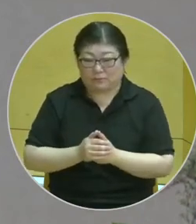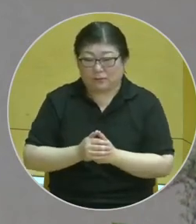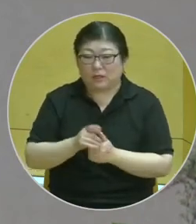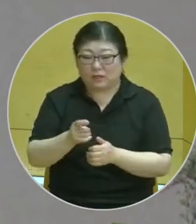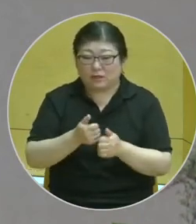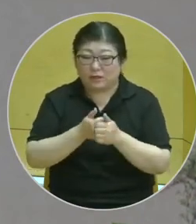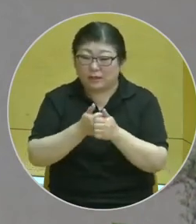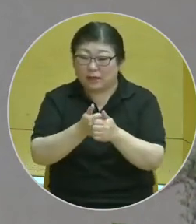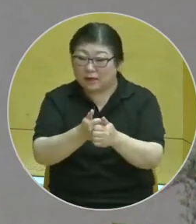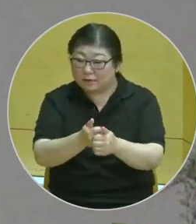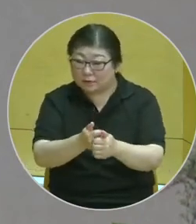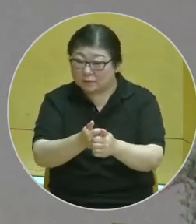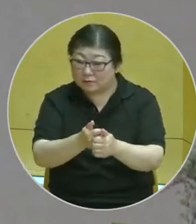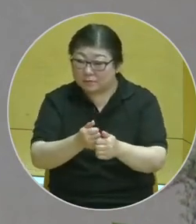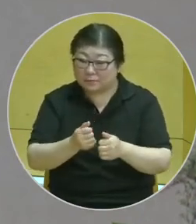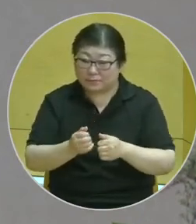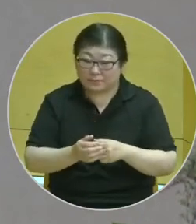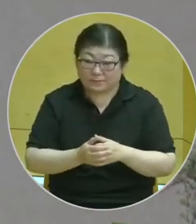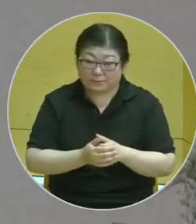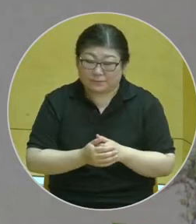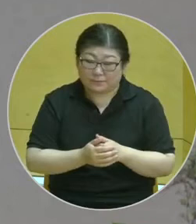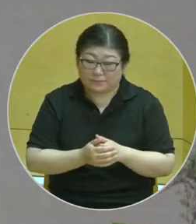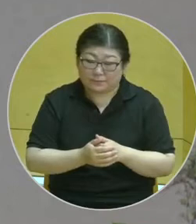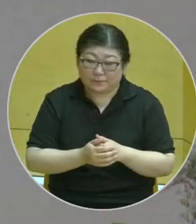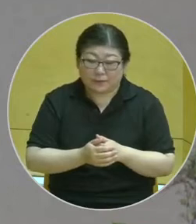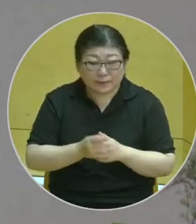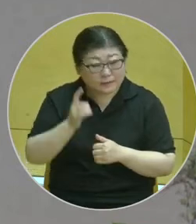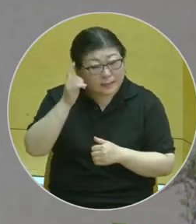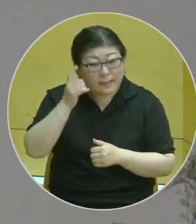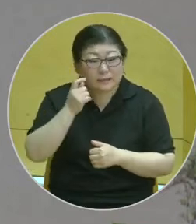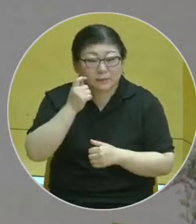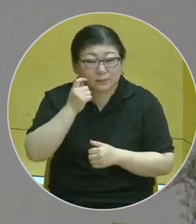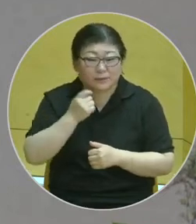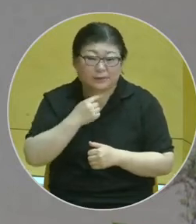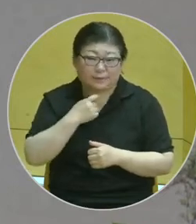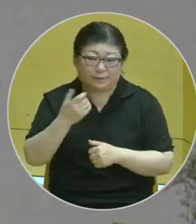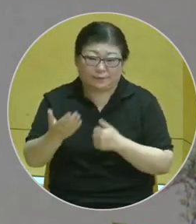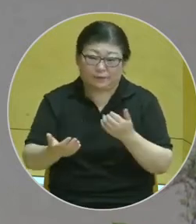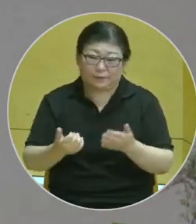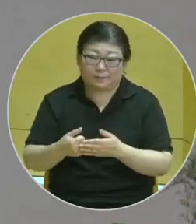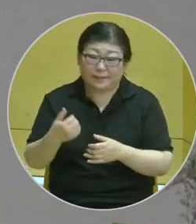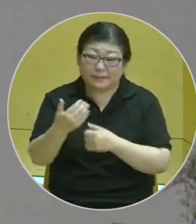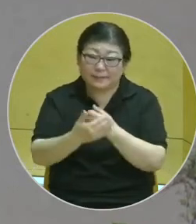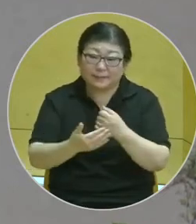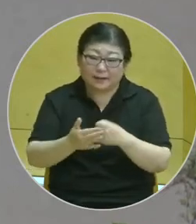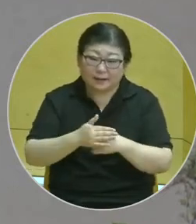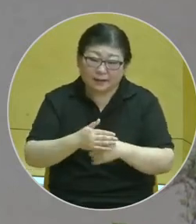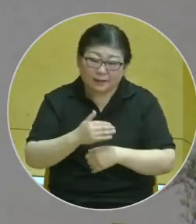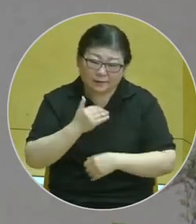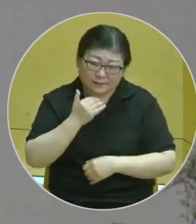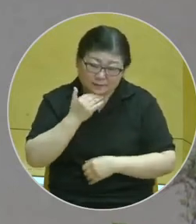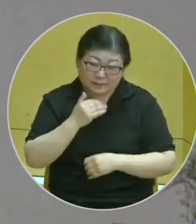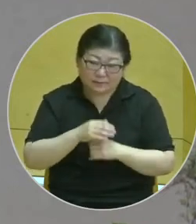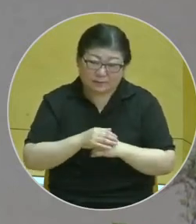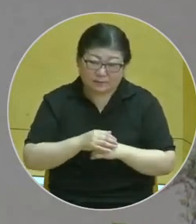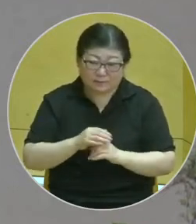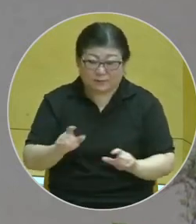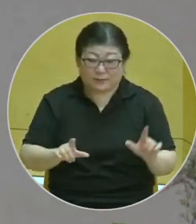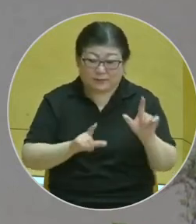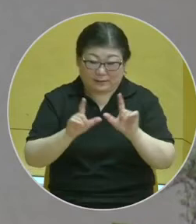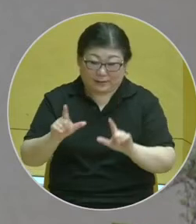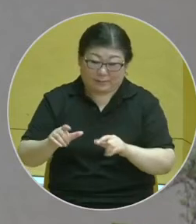따라갔더니 전혀 예상하지 못한 하나님의 은혜가 그들 삶 속에 넘쳐났고